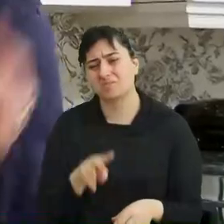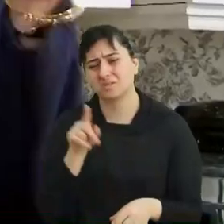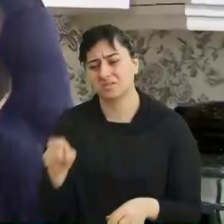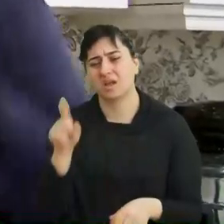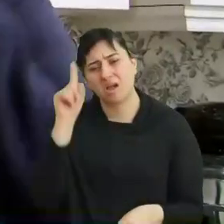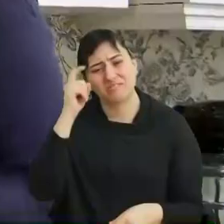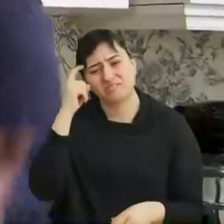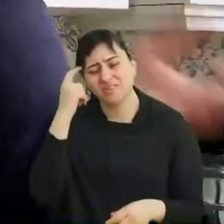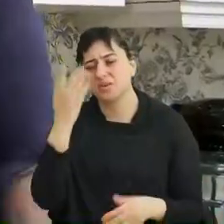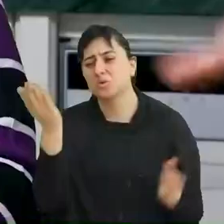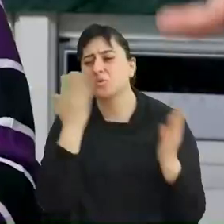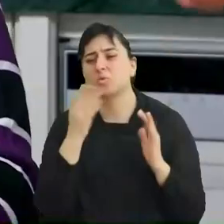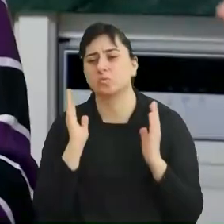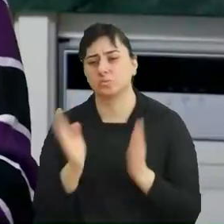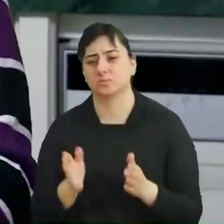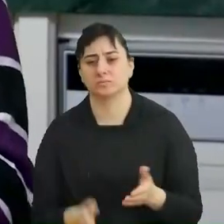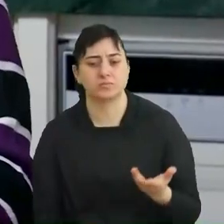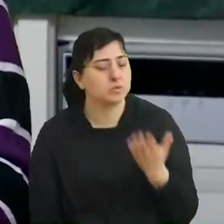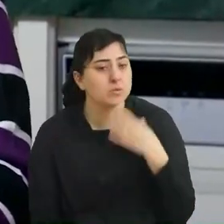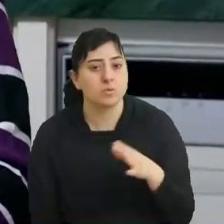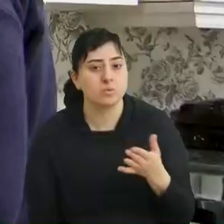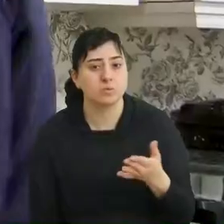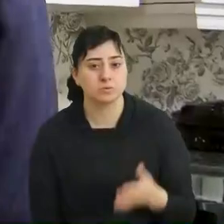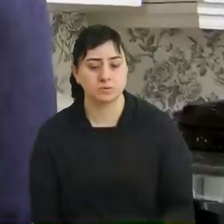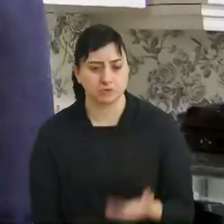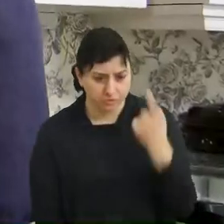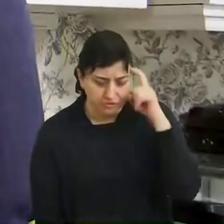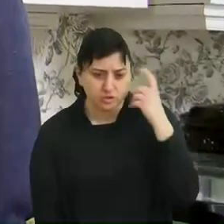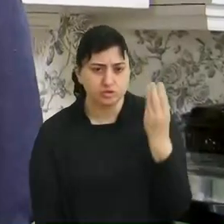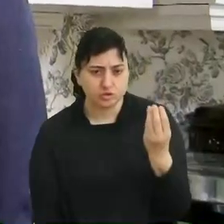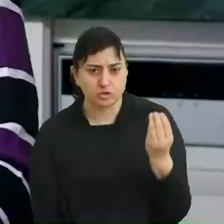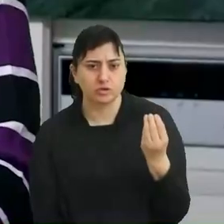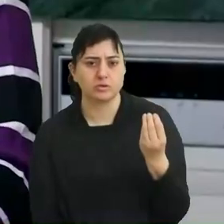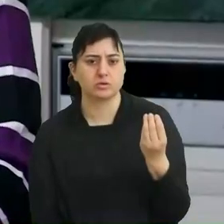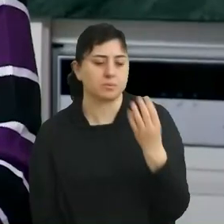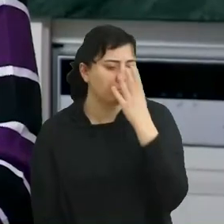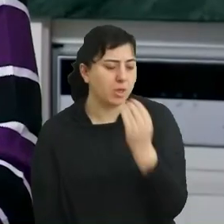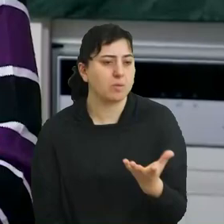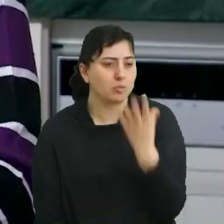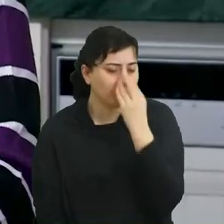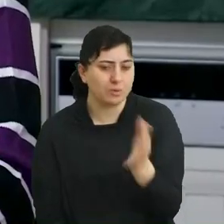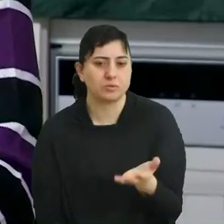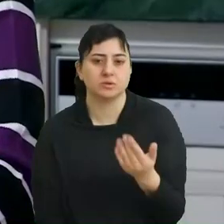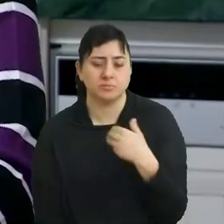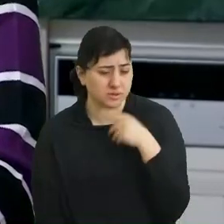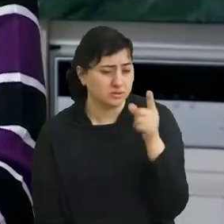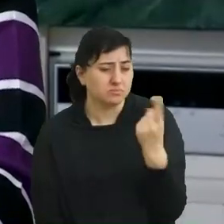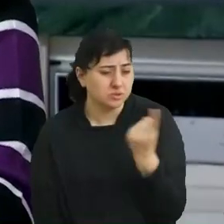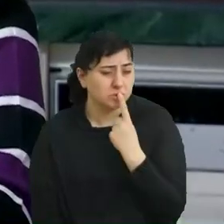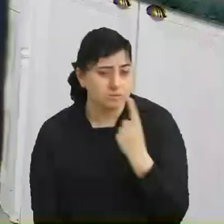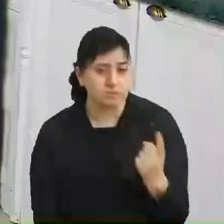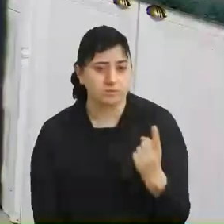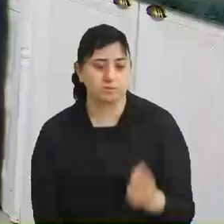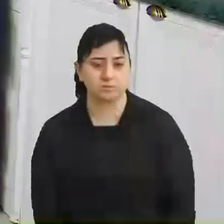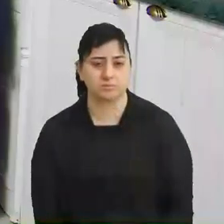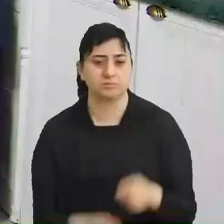sende akıl fikri yok ha. Nasıl yok? Nasıl fikir yok? Fikir çok da beğenen yok. Ben sana bir şey söyleyeyim mi